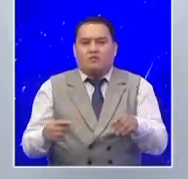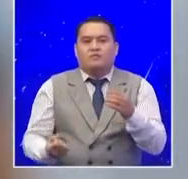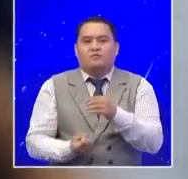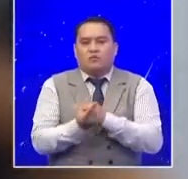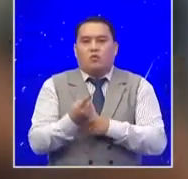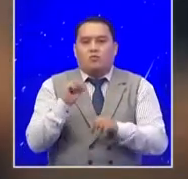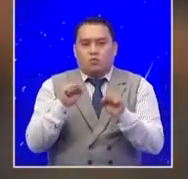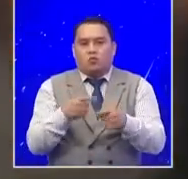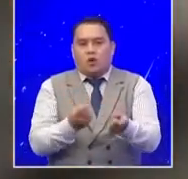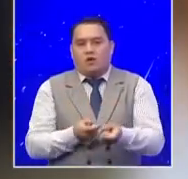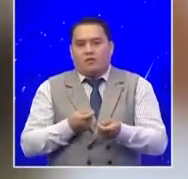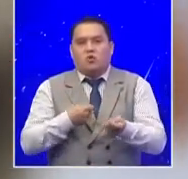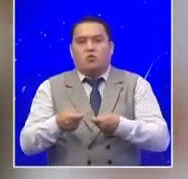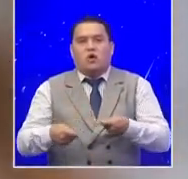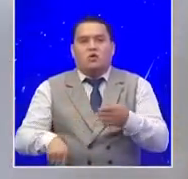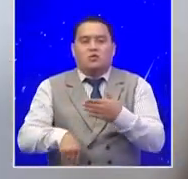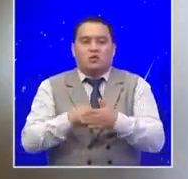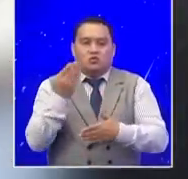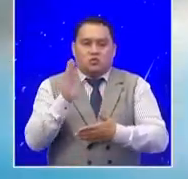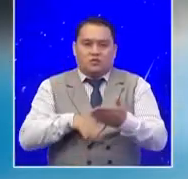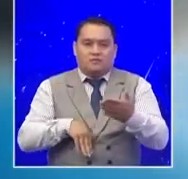они будут привлечены к административной ответственности.